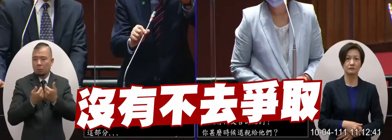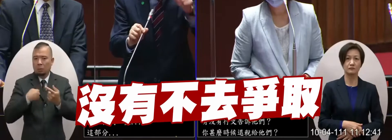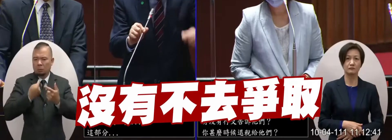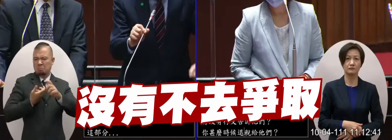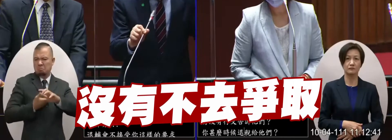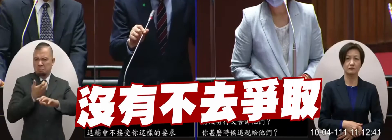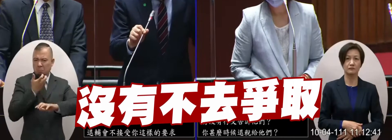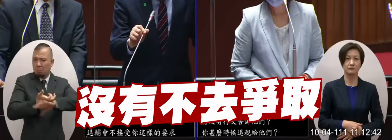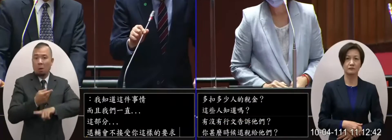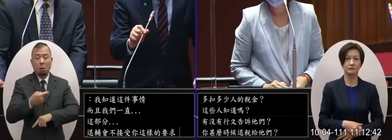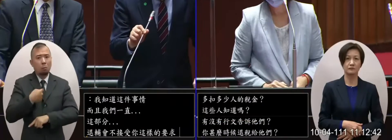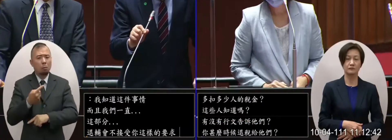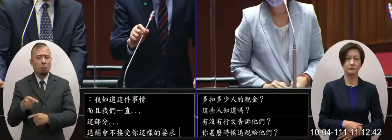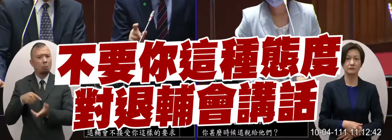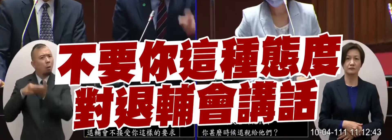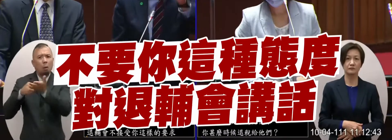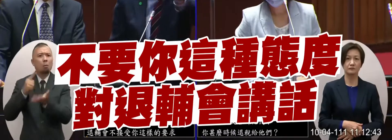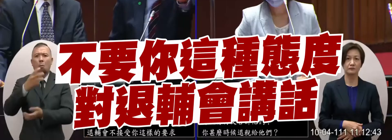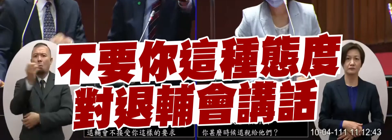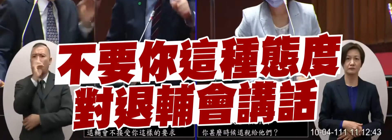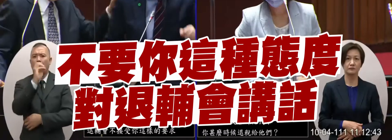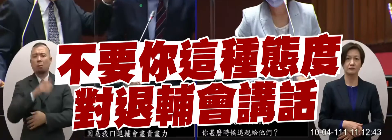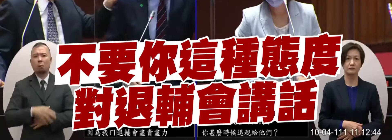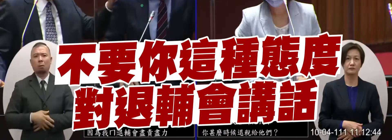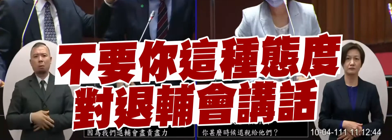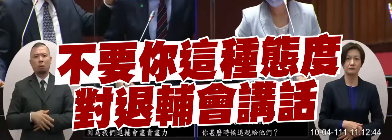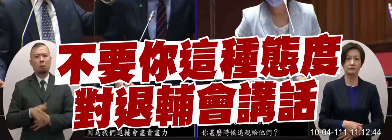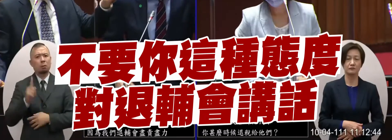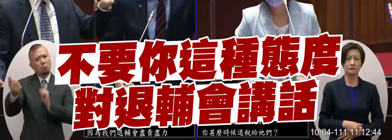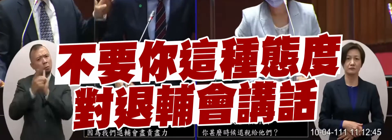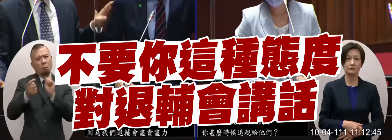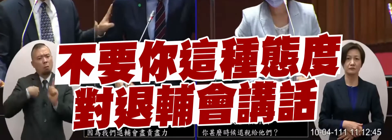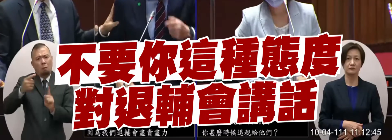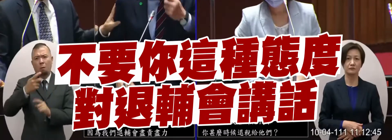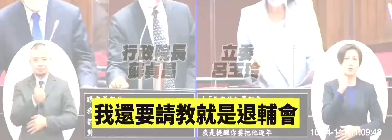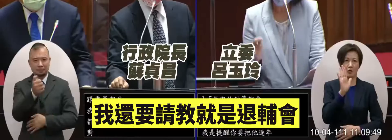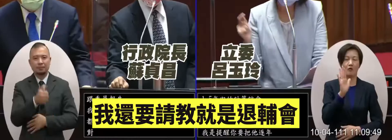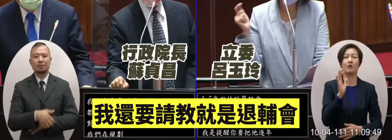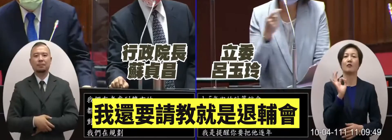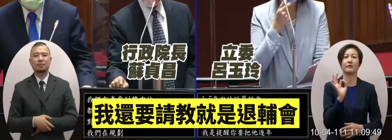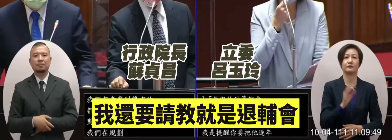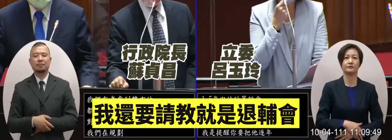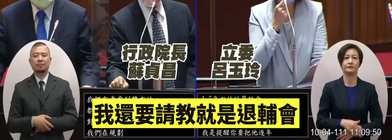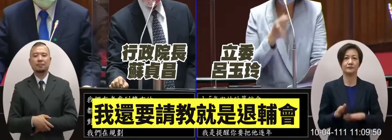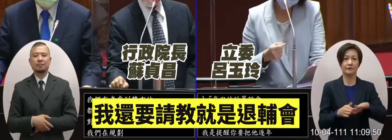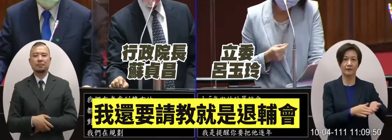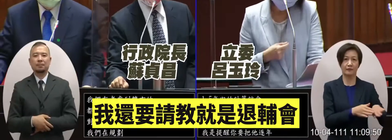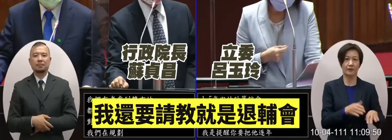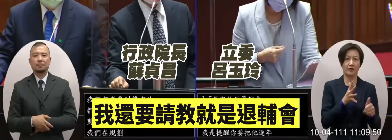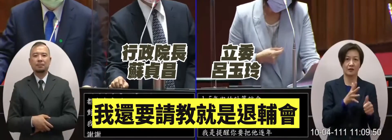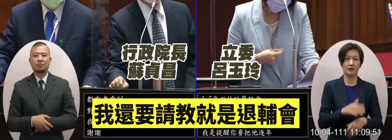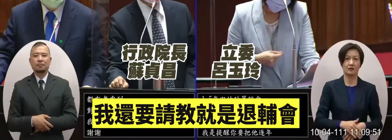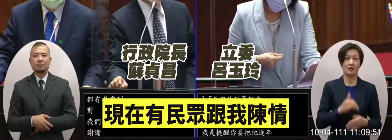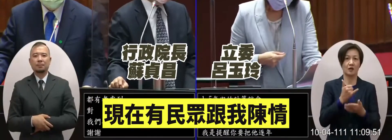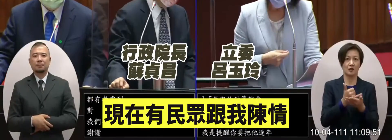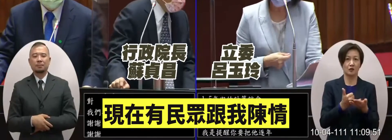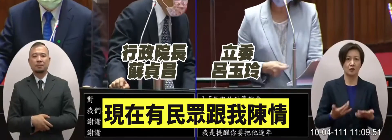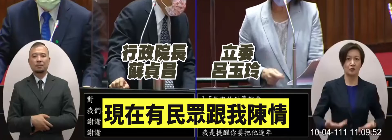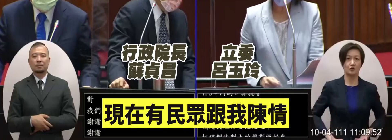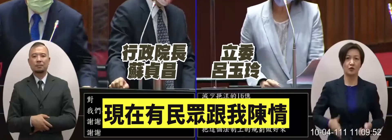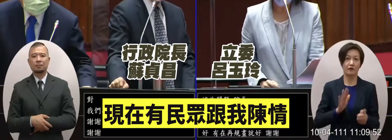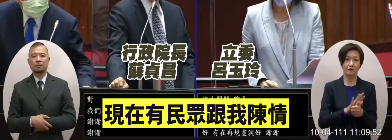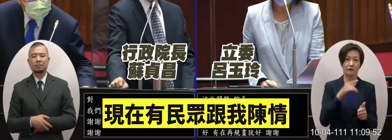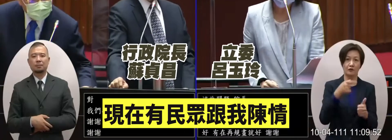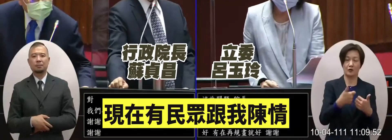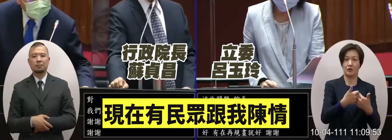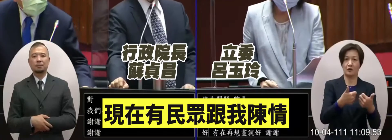没有不去争取。不要你这种态度对退伍会讲话。 那我还要请教，就是退伍会，现在有